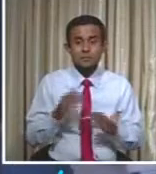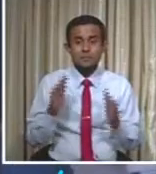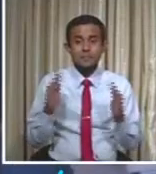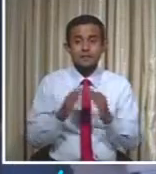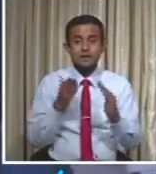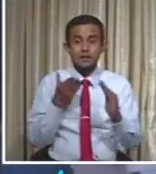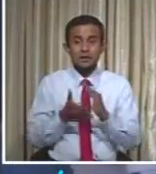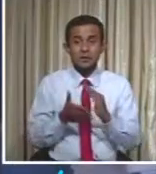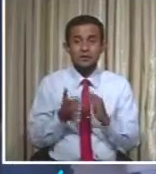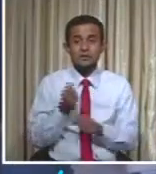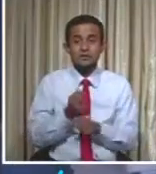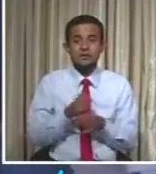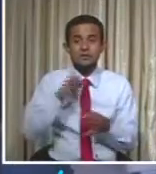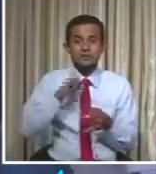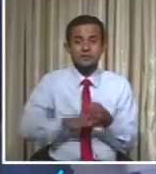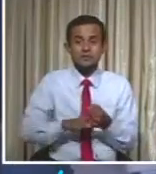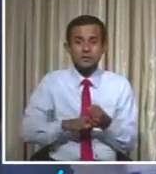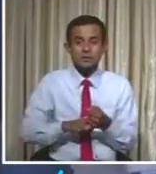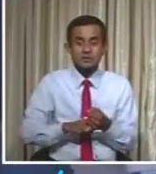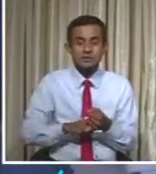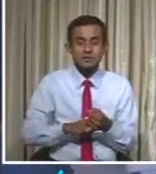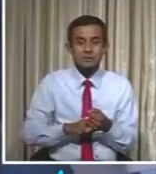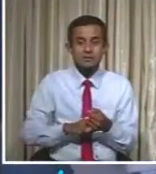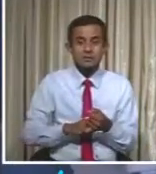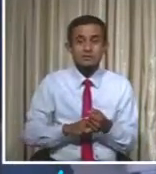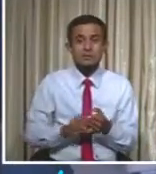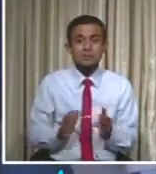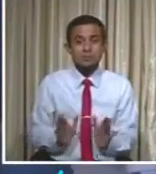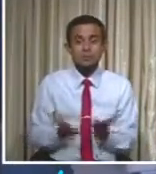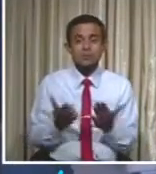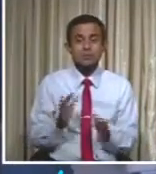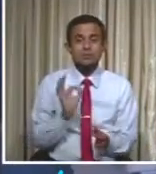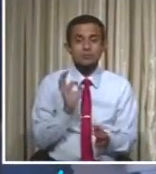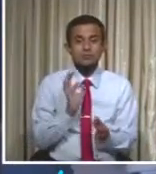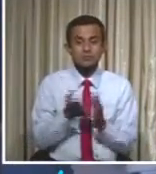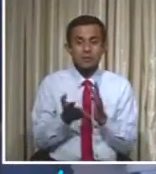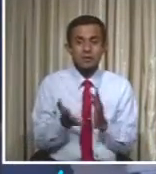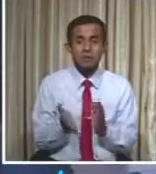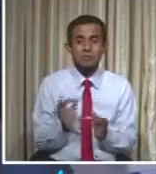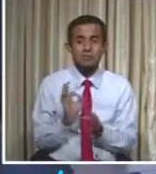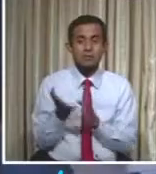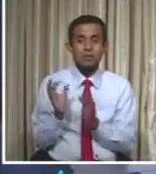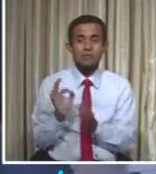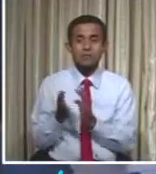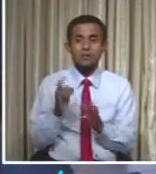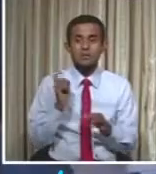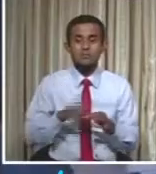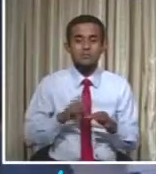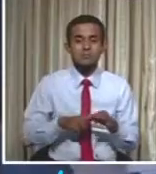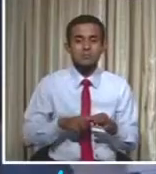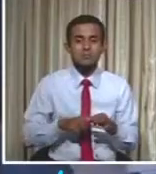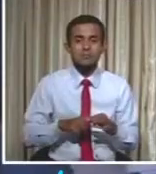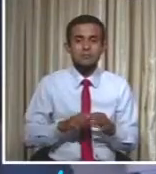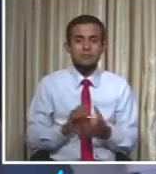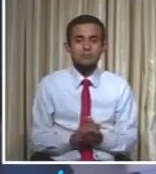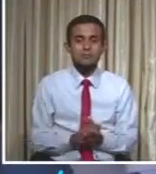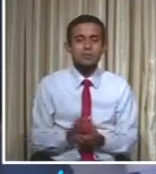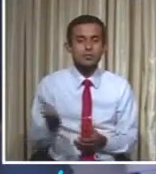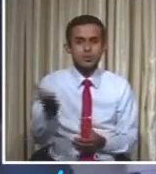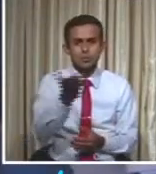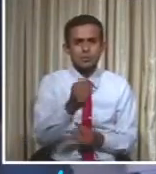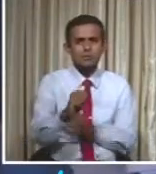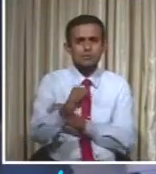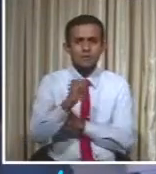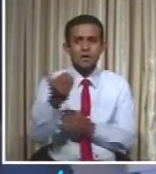නිවාසවල තියෙන ගෑස් සිලින්ඩරය වලින් මතුවලා තියෙන ගිනි ජාලාවන් පිළිබඳ ප්‍රශ්න. ඇත්තටම ඔබතුමන්ලා බලයට